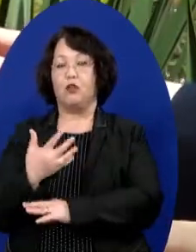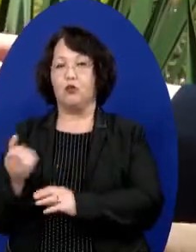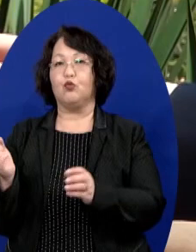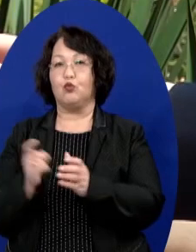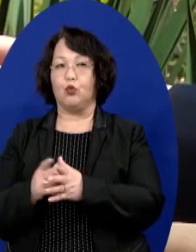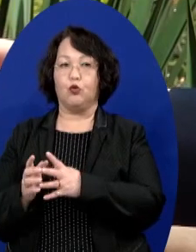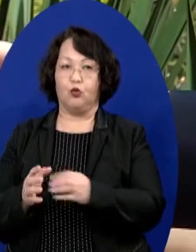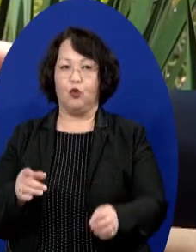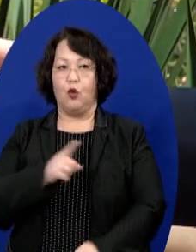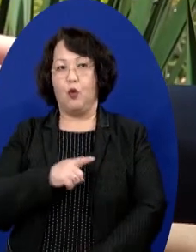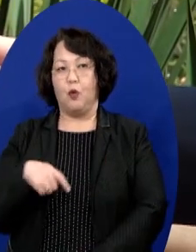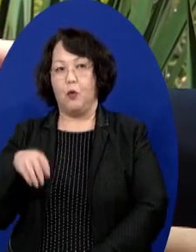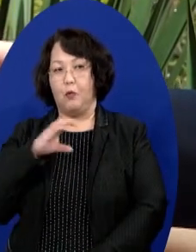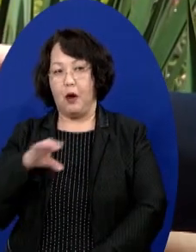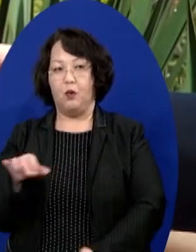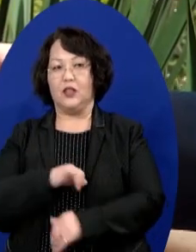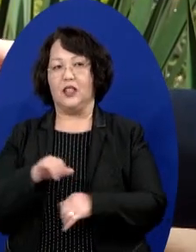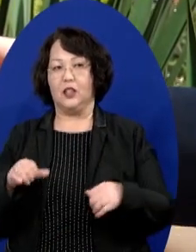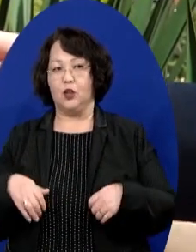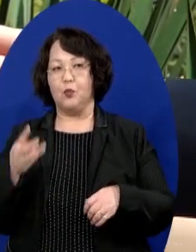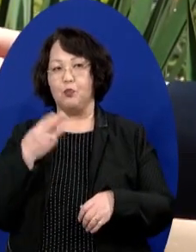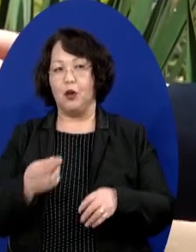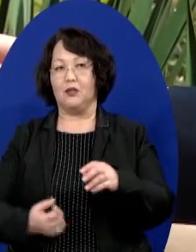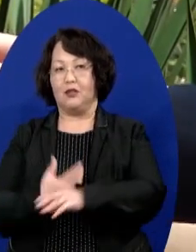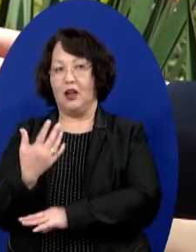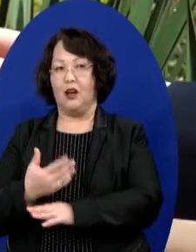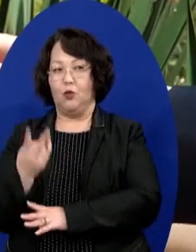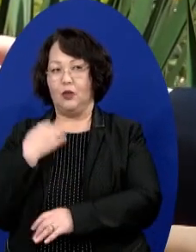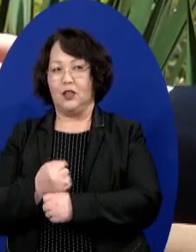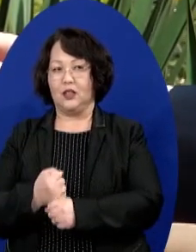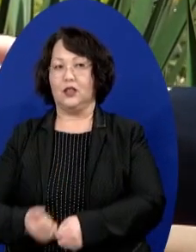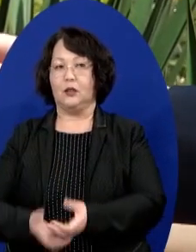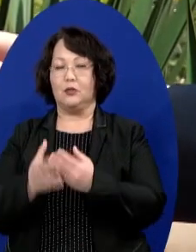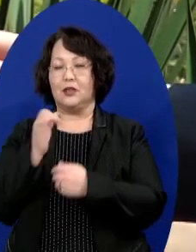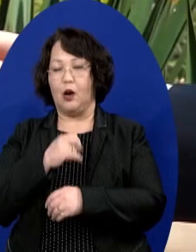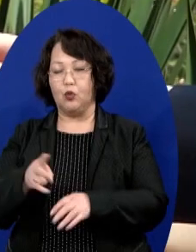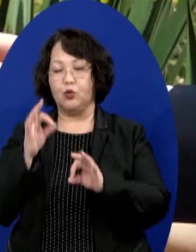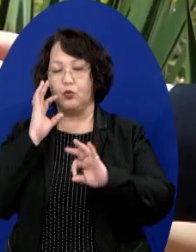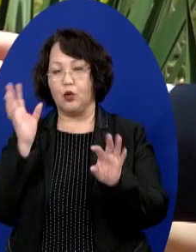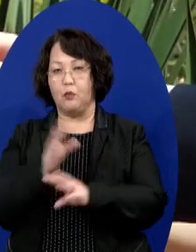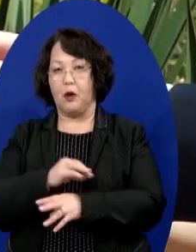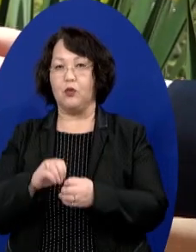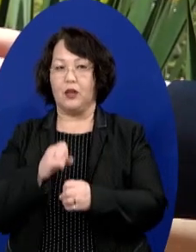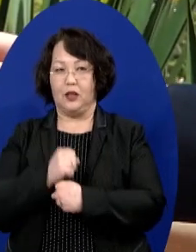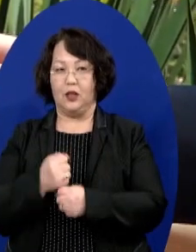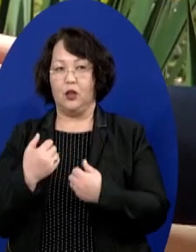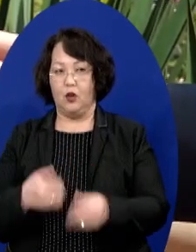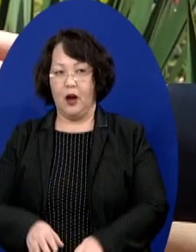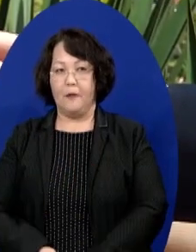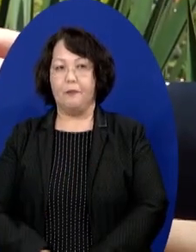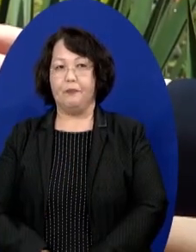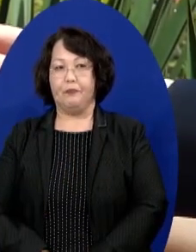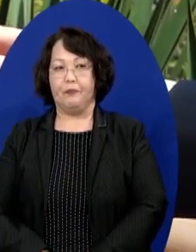бол хувийн хөвшил иргэдийн одоо мод тарих хөдөлгөөнийг дэмждэг санхүүгийн зүүн механизмыг бүрдүүлсэн байна. А тухайлбал одоо